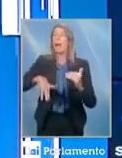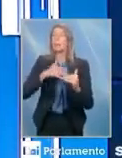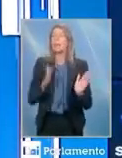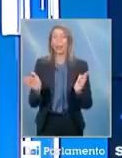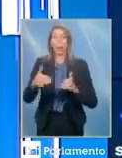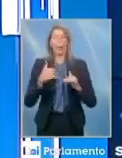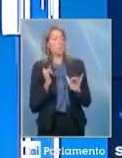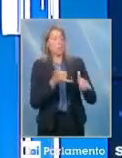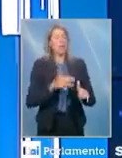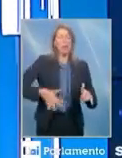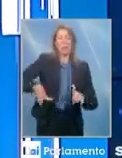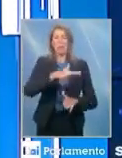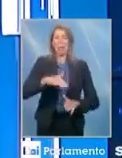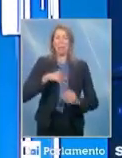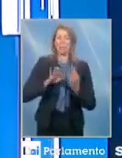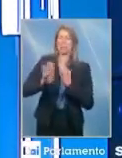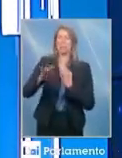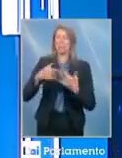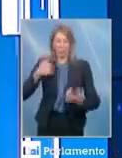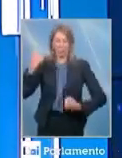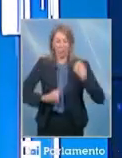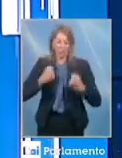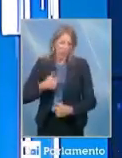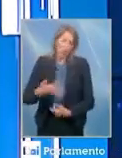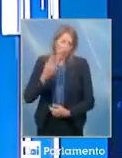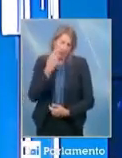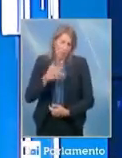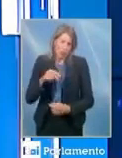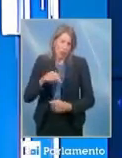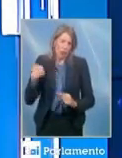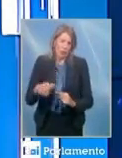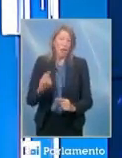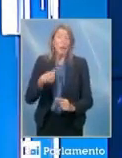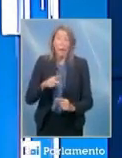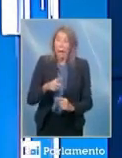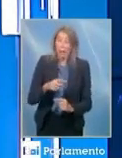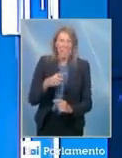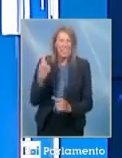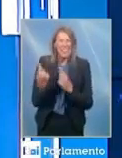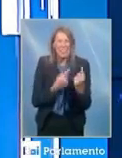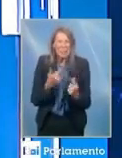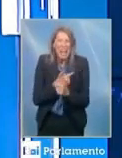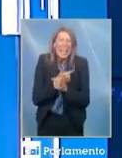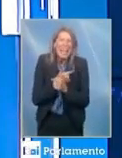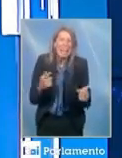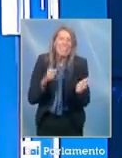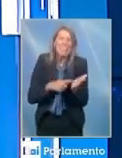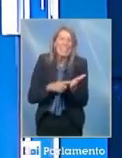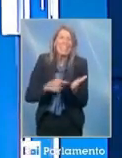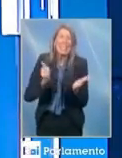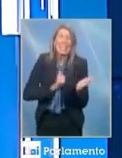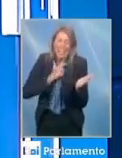a fronte delle piazze che abbiamo visto già in questi anni che hanno protestato per contrastare la gravissima lesione dei diritti individuali che